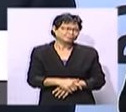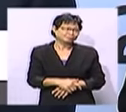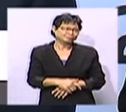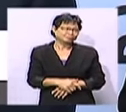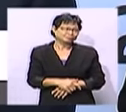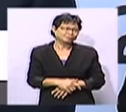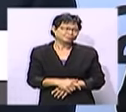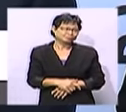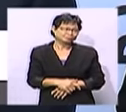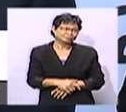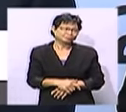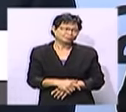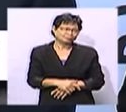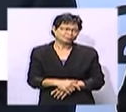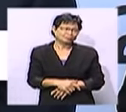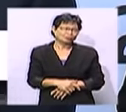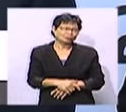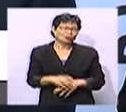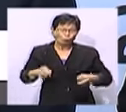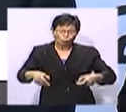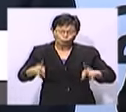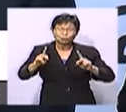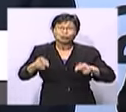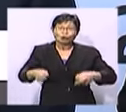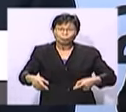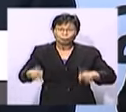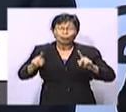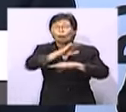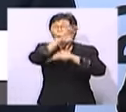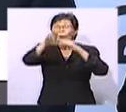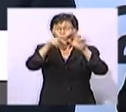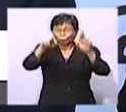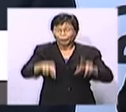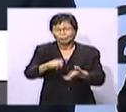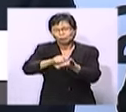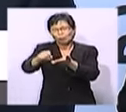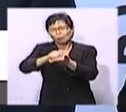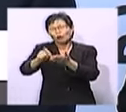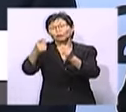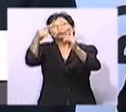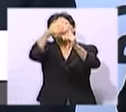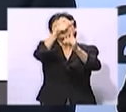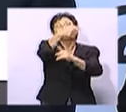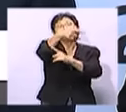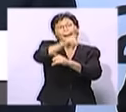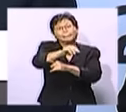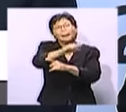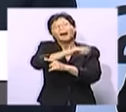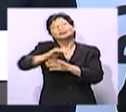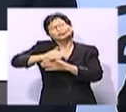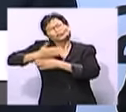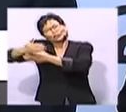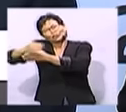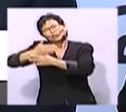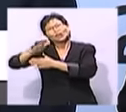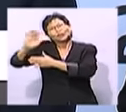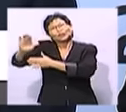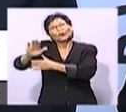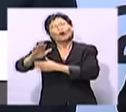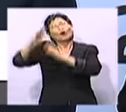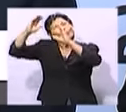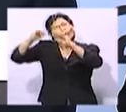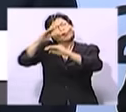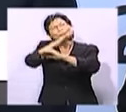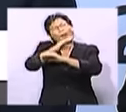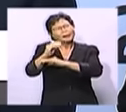so here is an opportunity, and I urge all the rakyat can write to the Prime Minister and share your pride, hopes